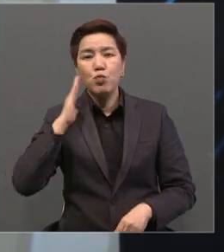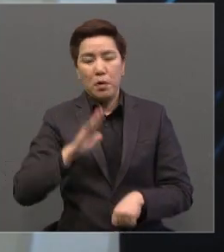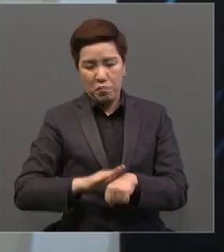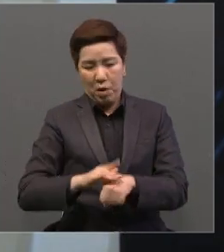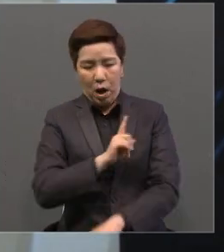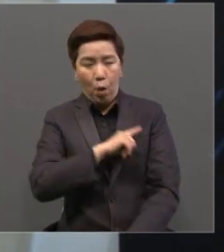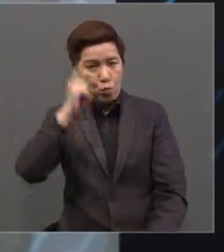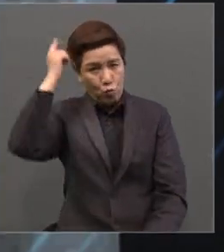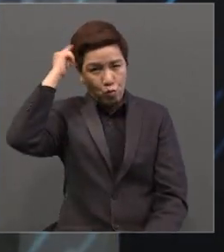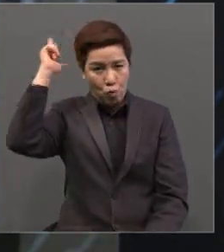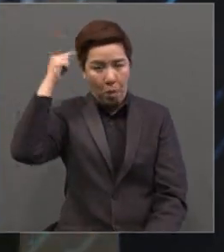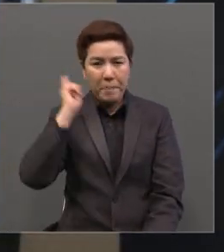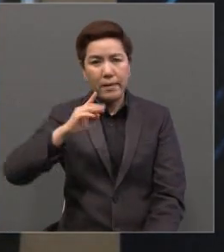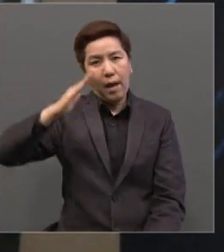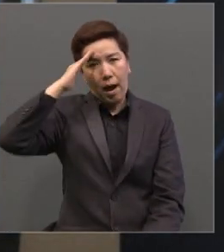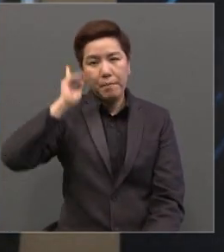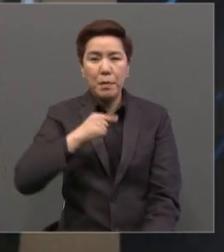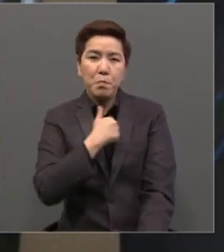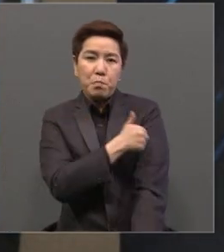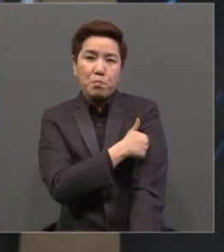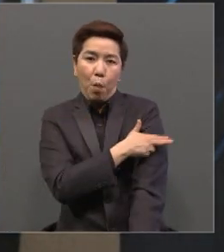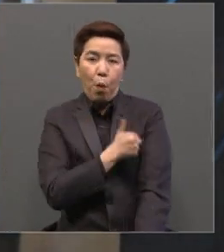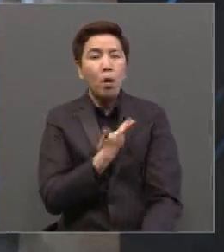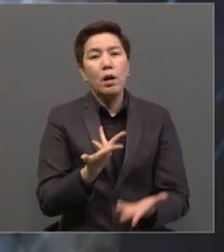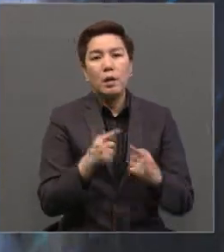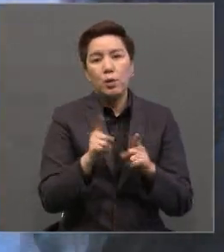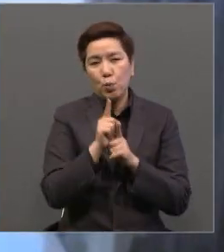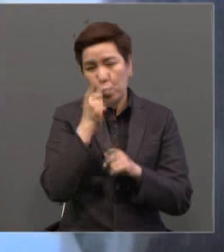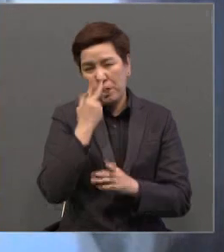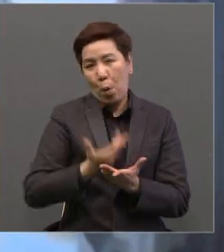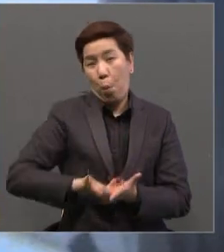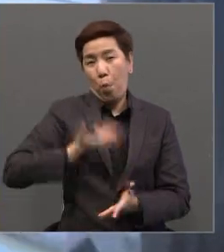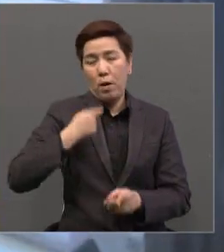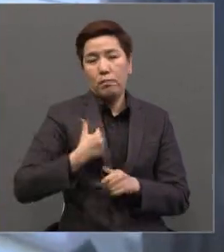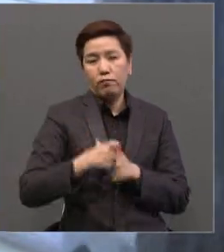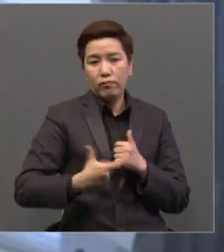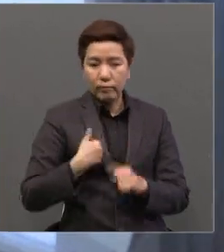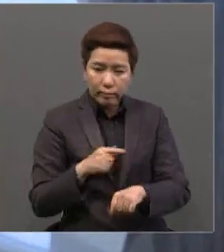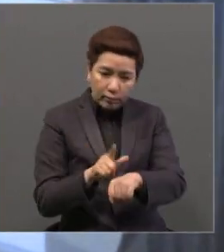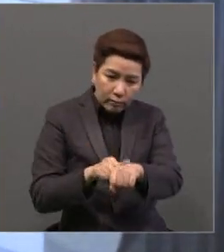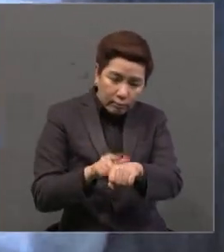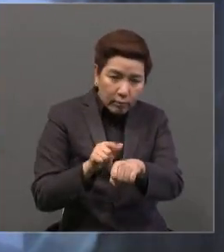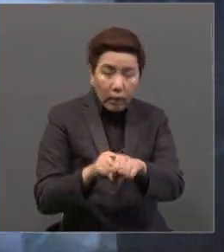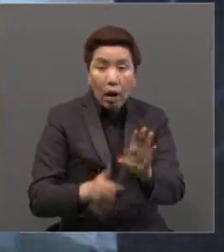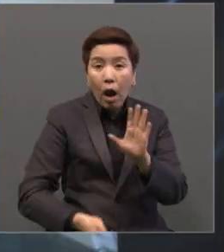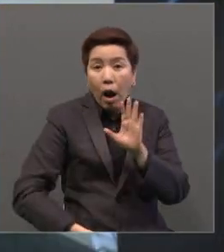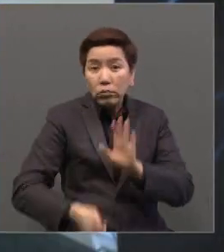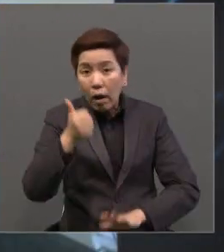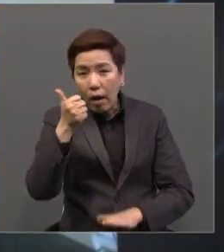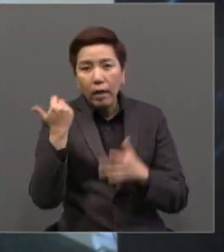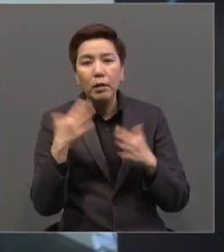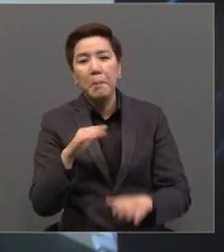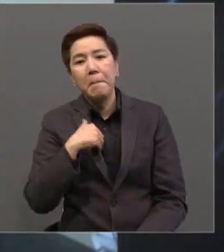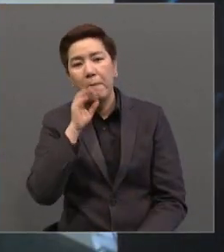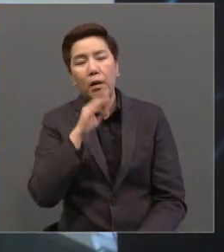ผิวขาวผมทองเป็นหมอเป็นทหารหรือเป็นอาชีพอะไรก็ตามเน้นอาชีพที่ดูรวยจากนั้นก็ไปจีบจนกระทั่งจีบติดครับก็จะบ